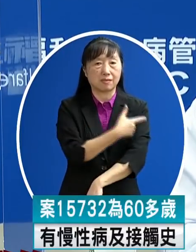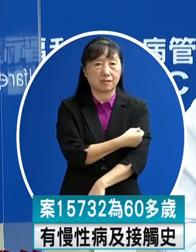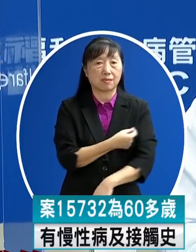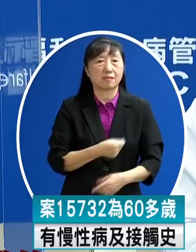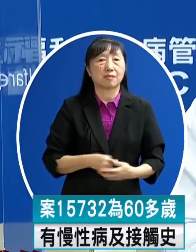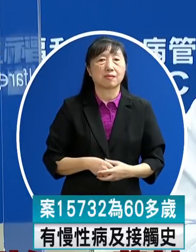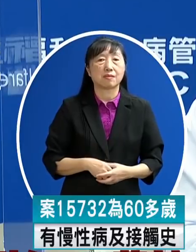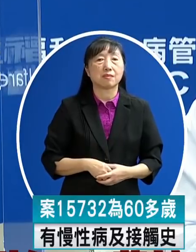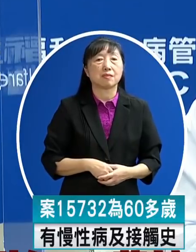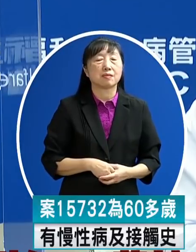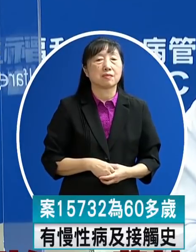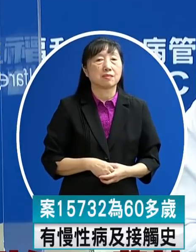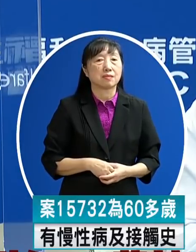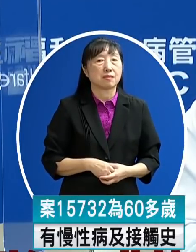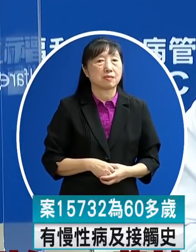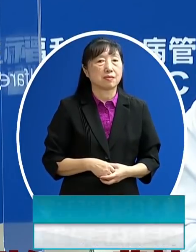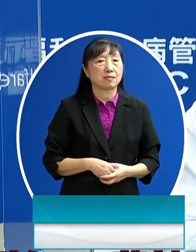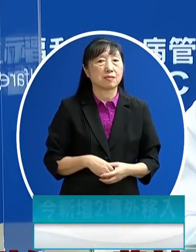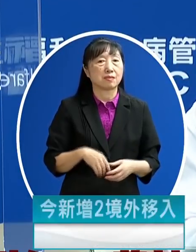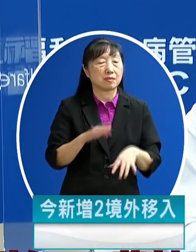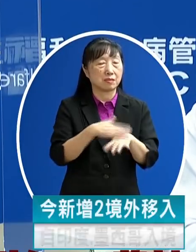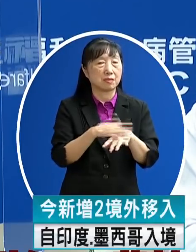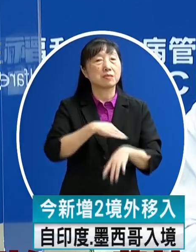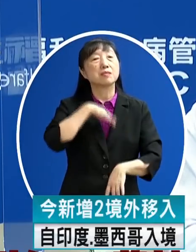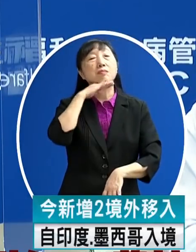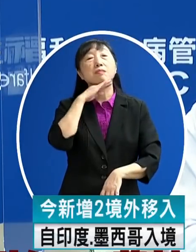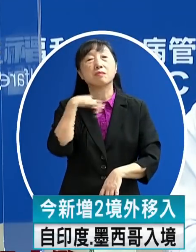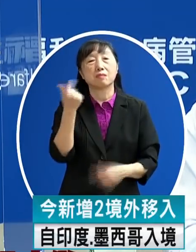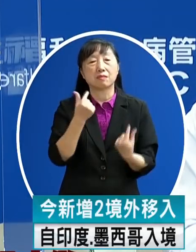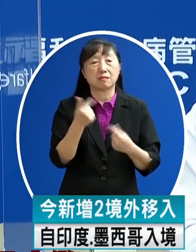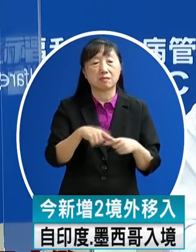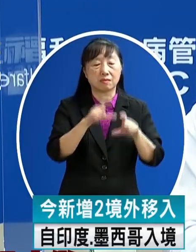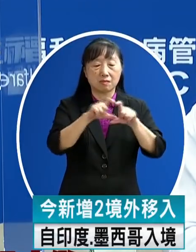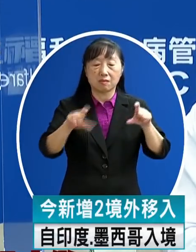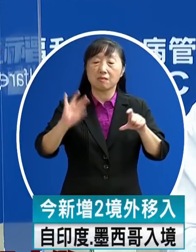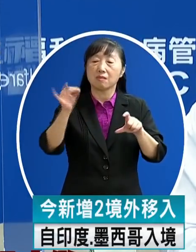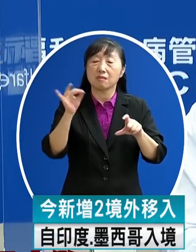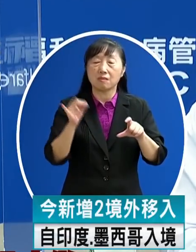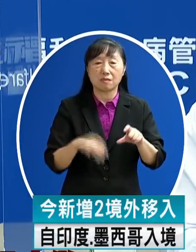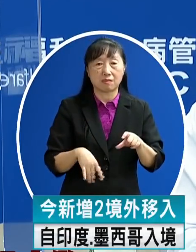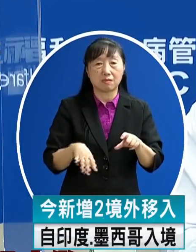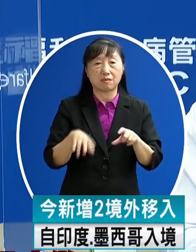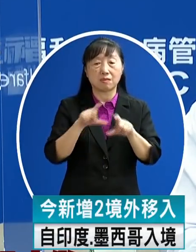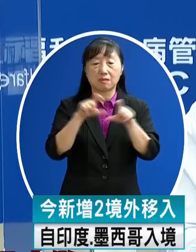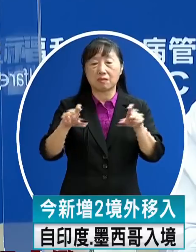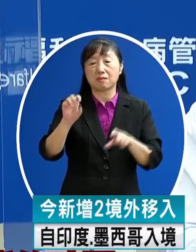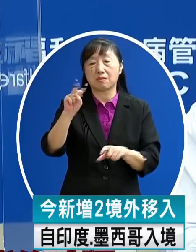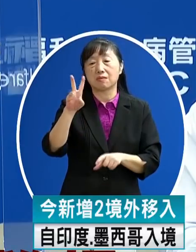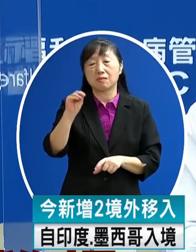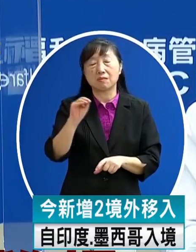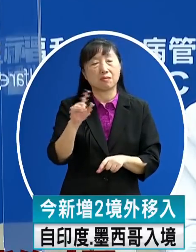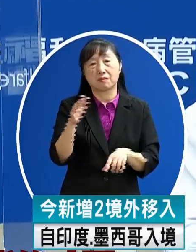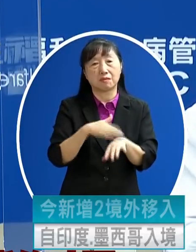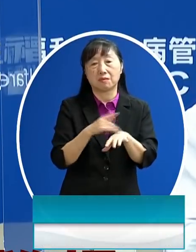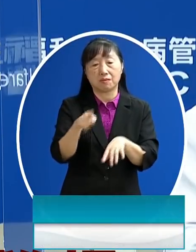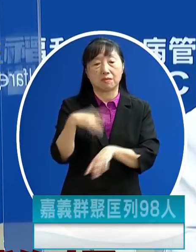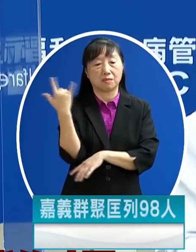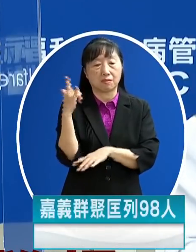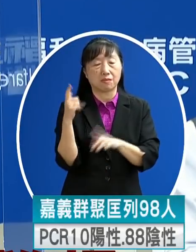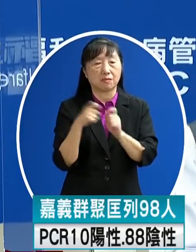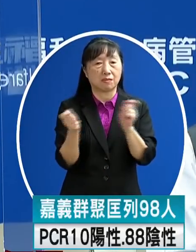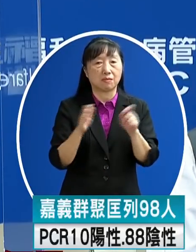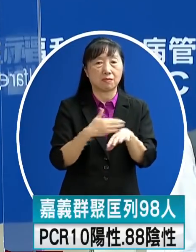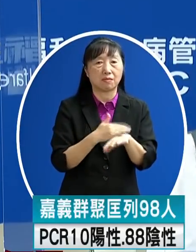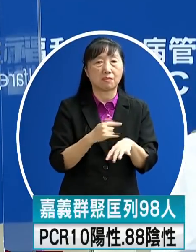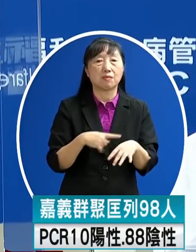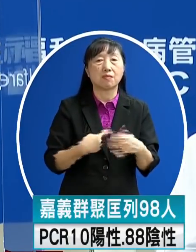们在做的，不会就是说我们也不会一定要等到有100万剂，等到有200万剂我们才做，我们是要确定能够供货的时